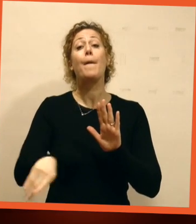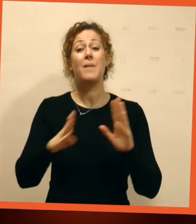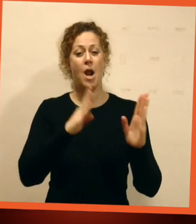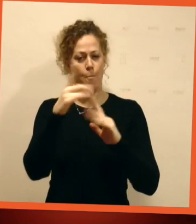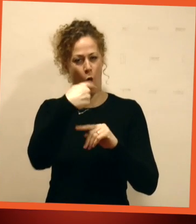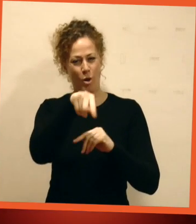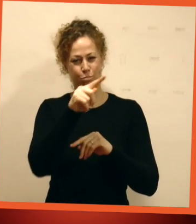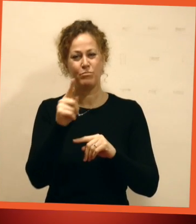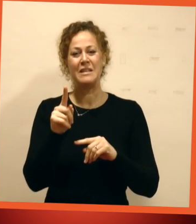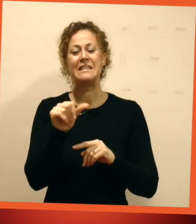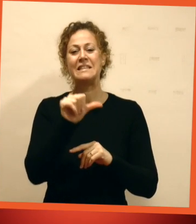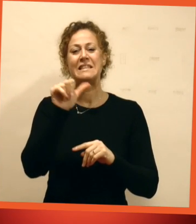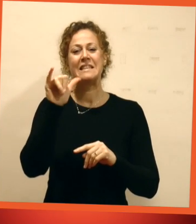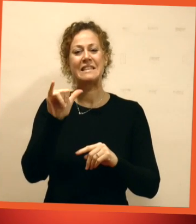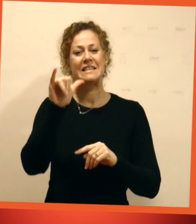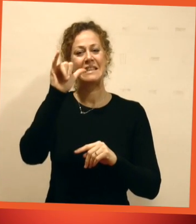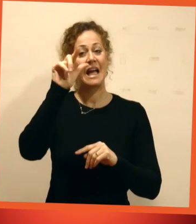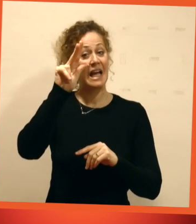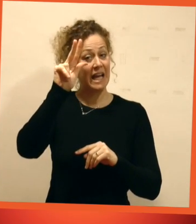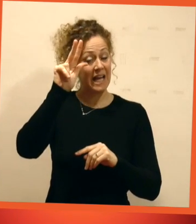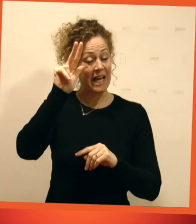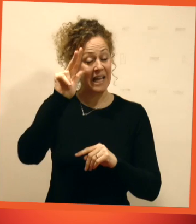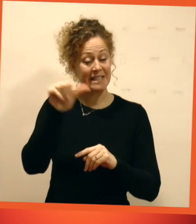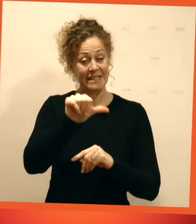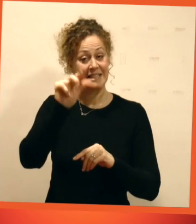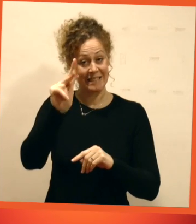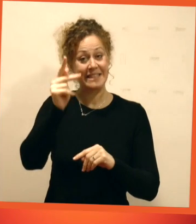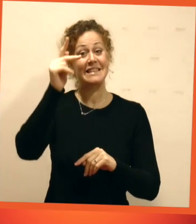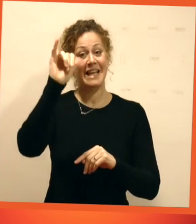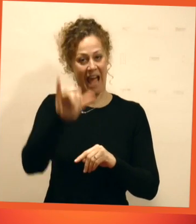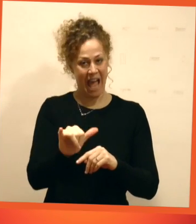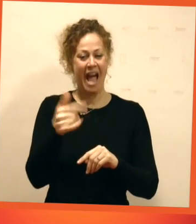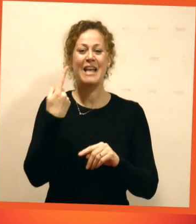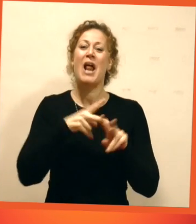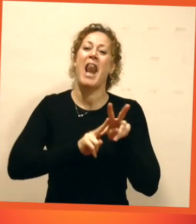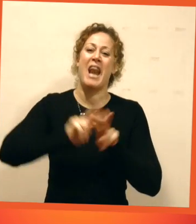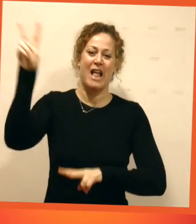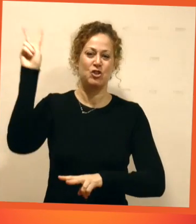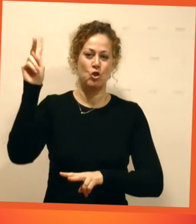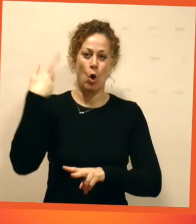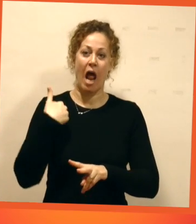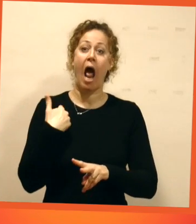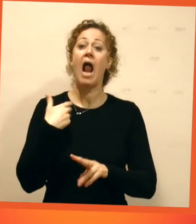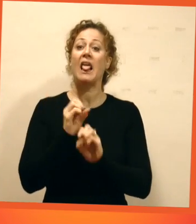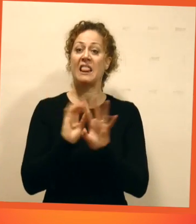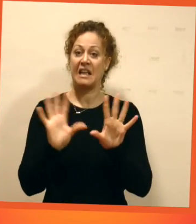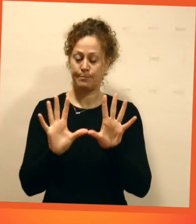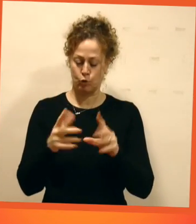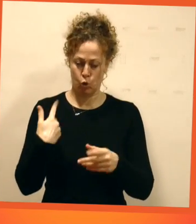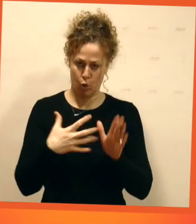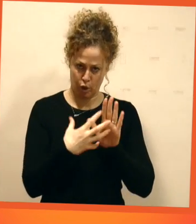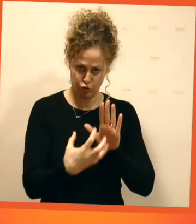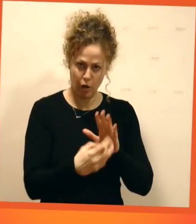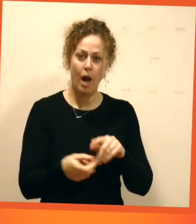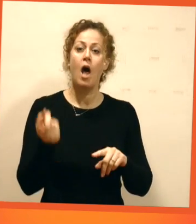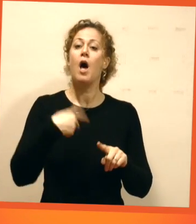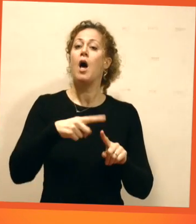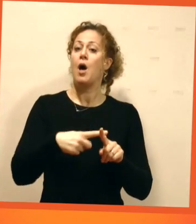onda su Sky a livello nazionale, e questa è la cosa più imminente. Poi ci sarà sicuramente